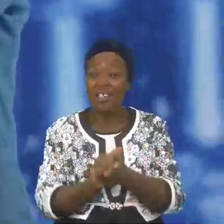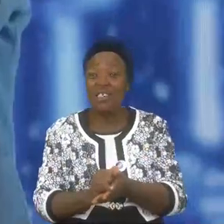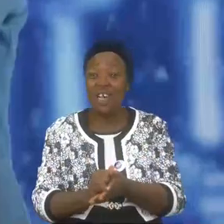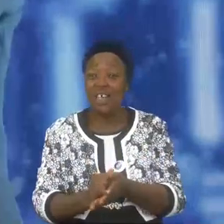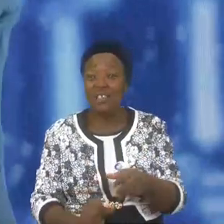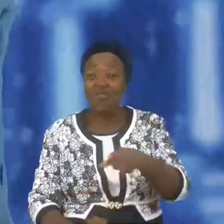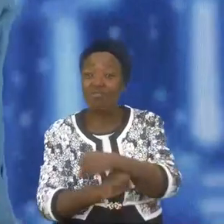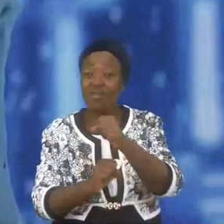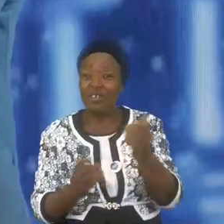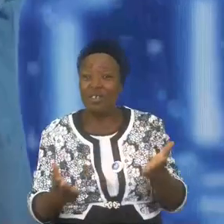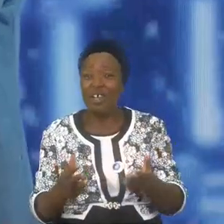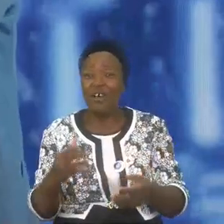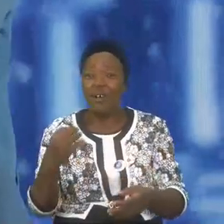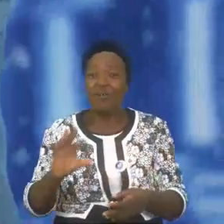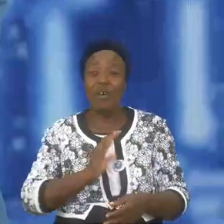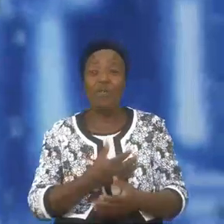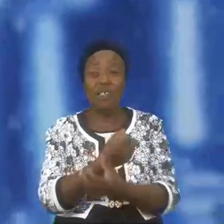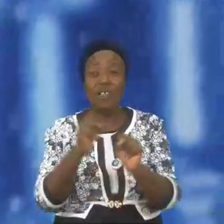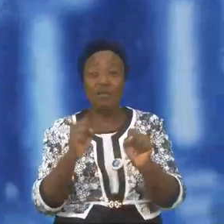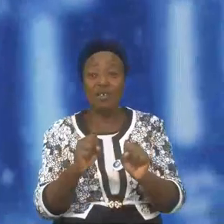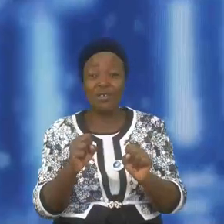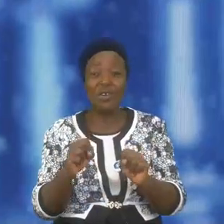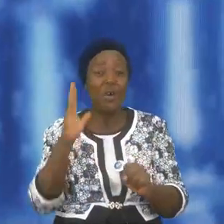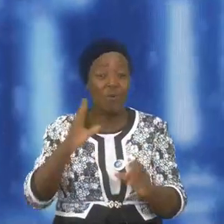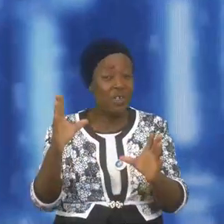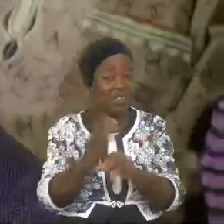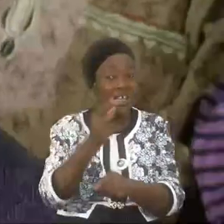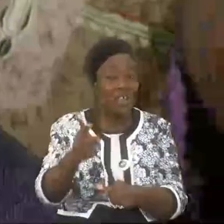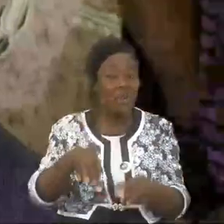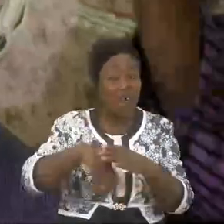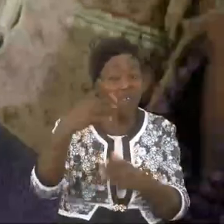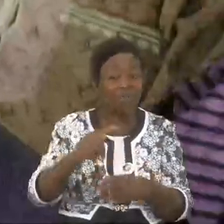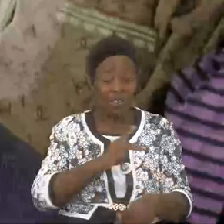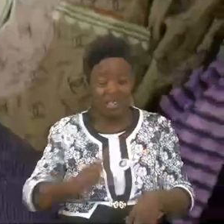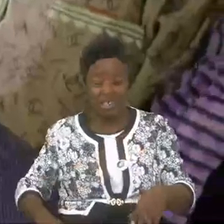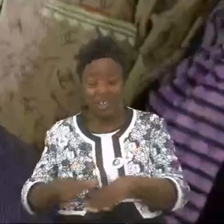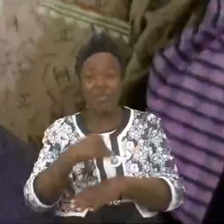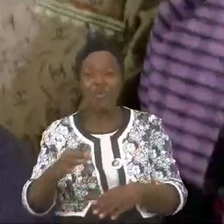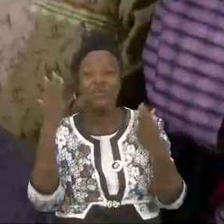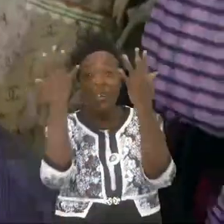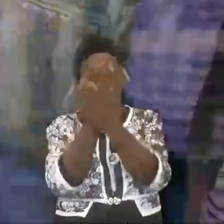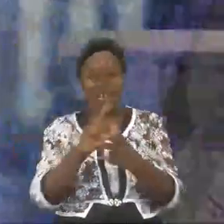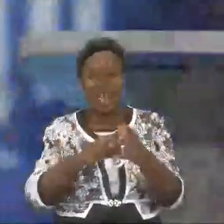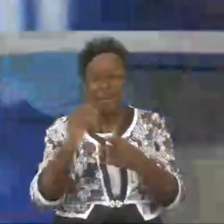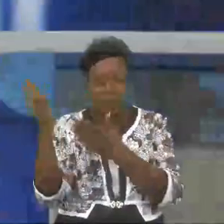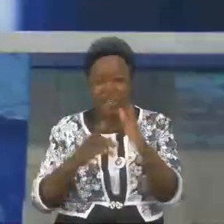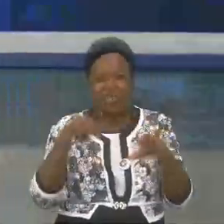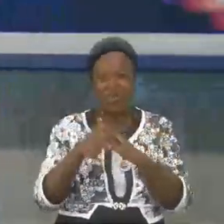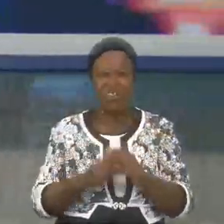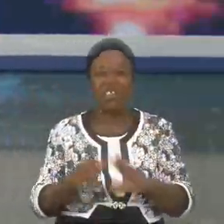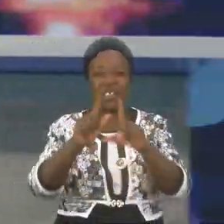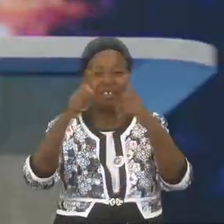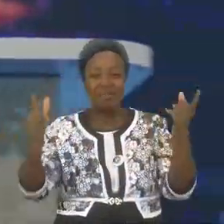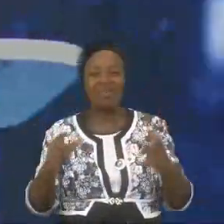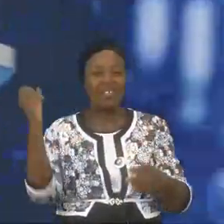cette pierre angulaire de notre salut va te sortir du règne des ténèbres et va t'amener dans